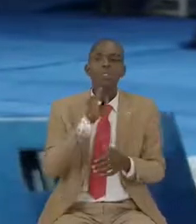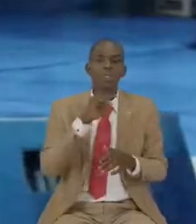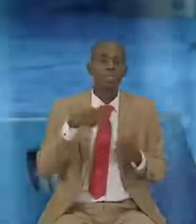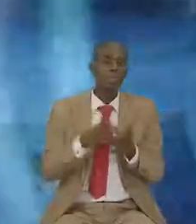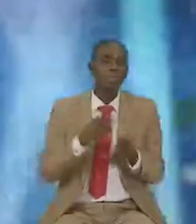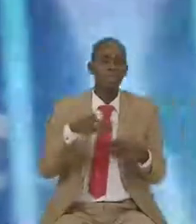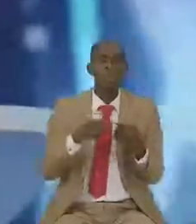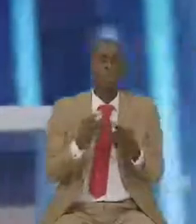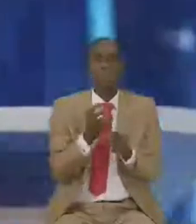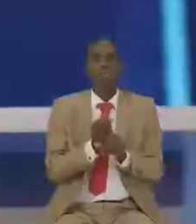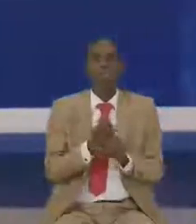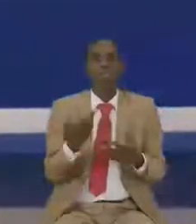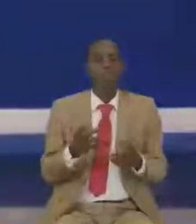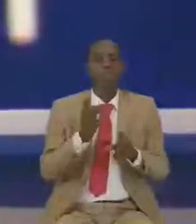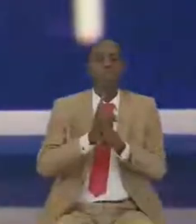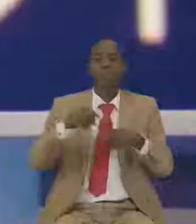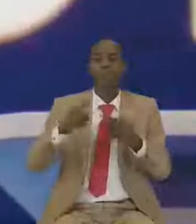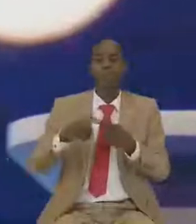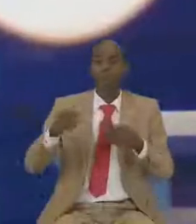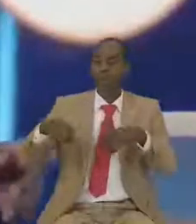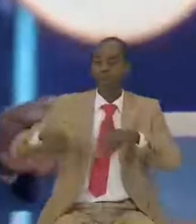chose. Qu'est-ce qu'ils vont recevoir?